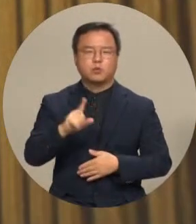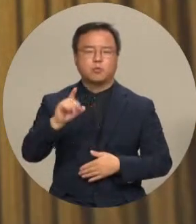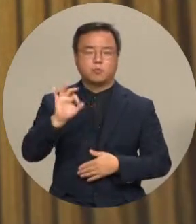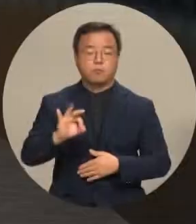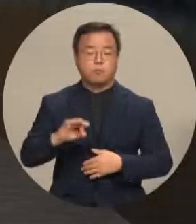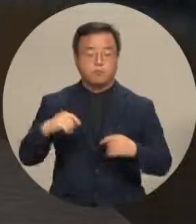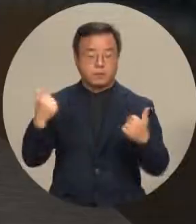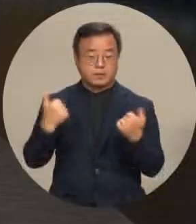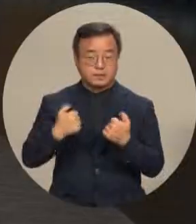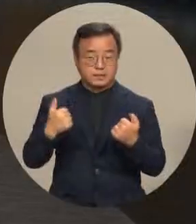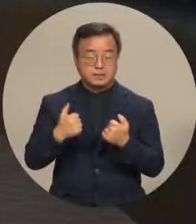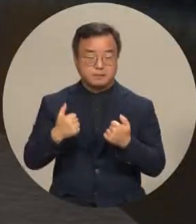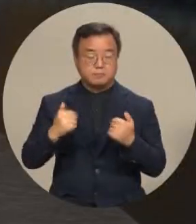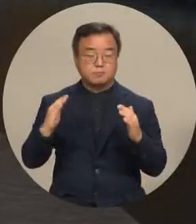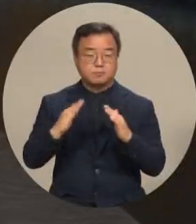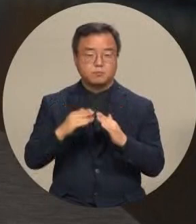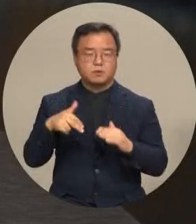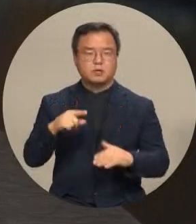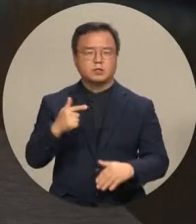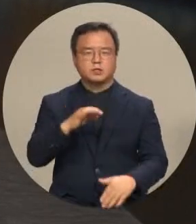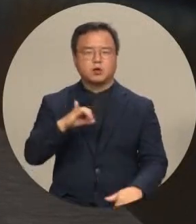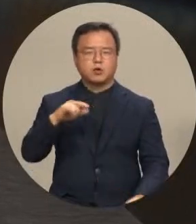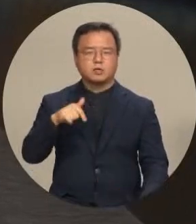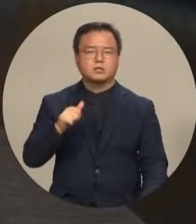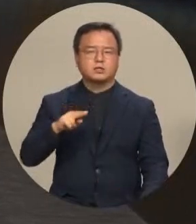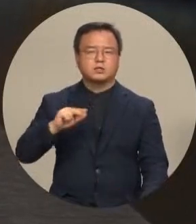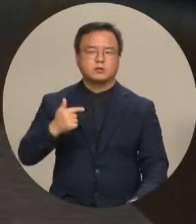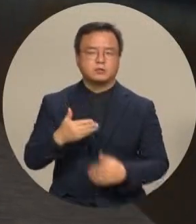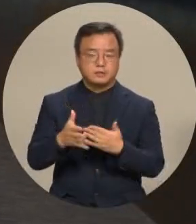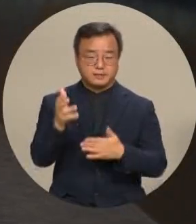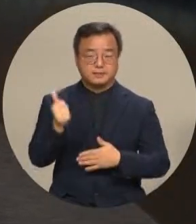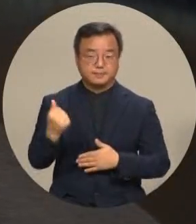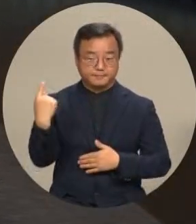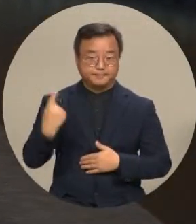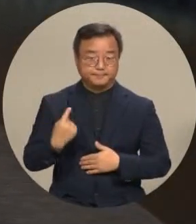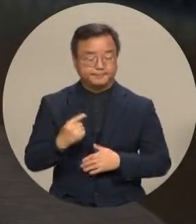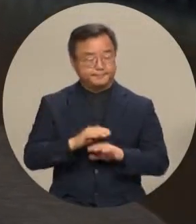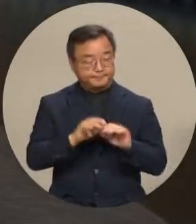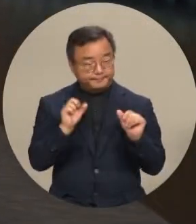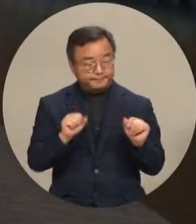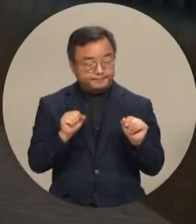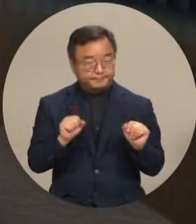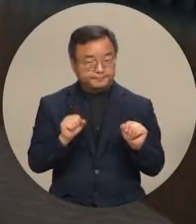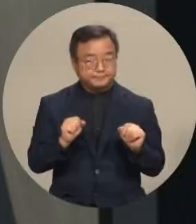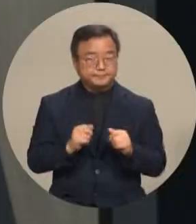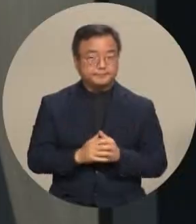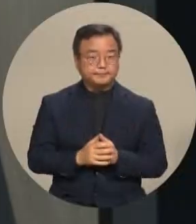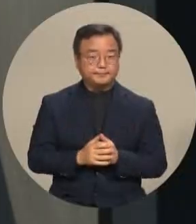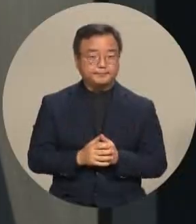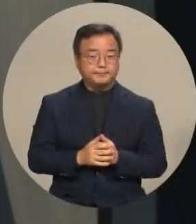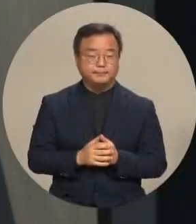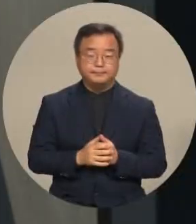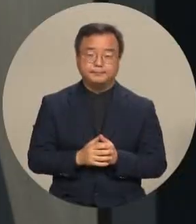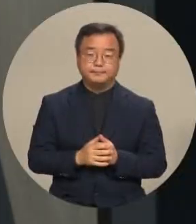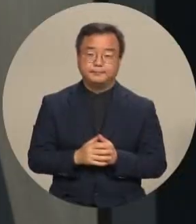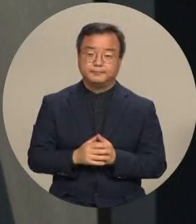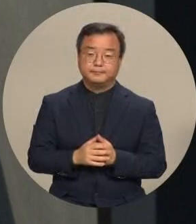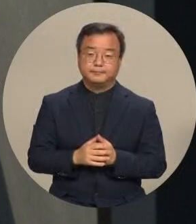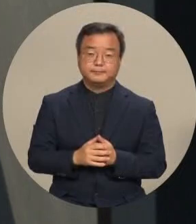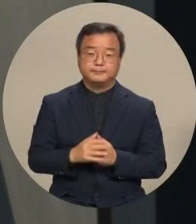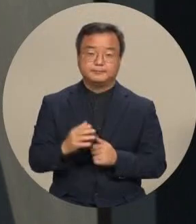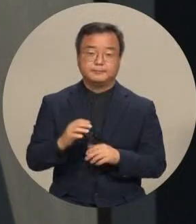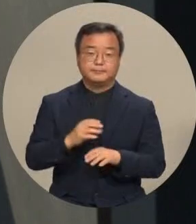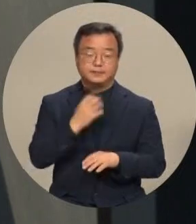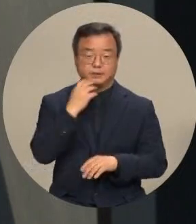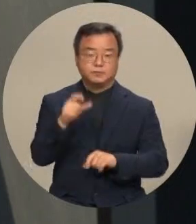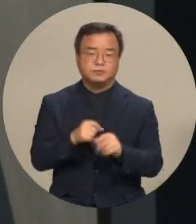함께 합니다 어서 오세요 안녕하세요 예 먼저 저희 시청자들께 인사 부탁드리겠습니다 안녕하세요 그